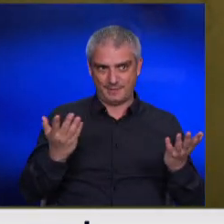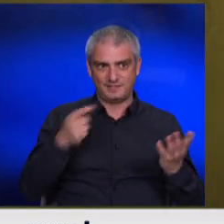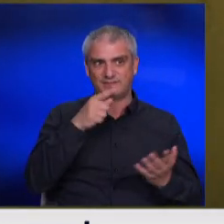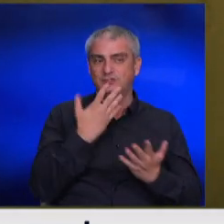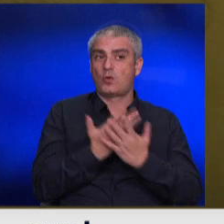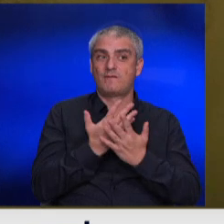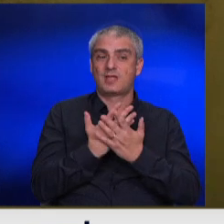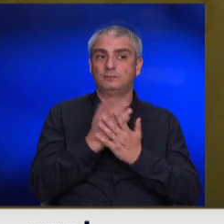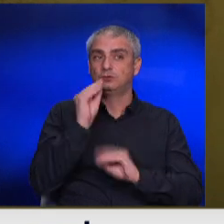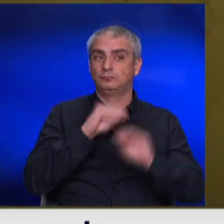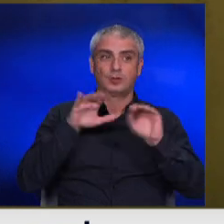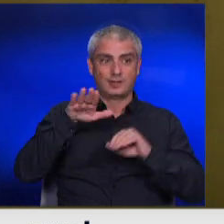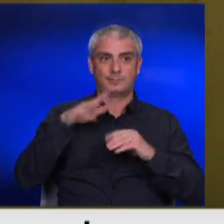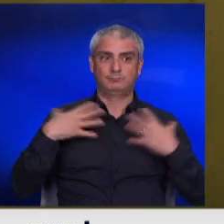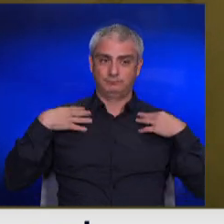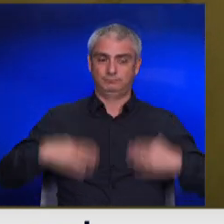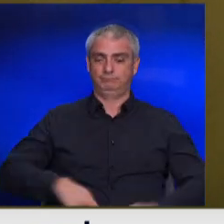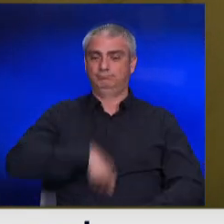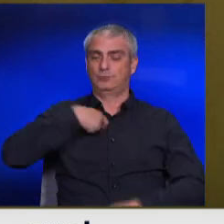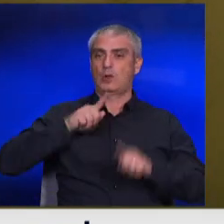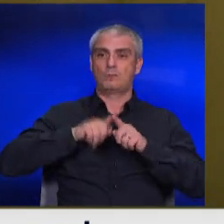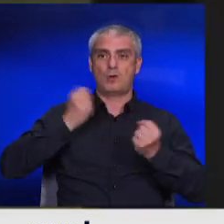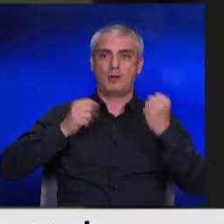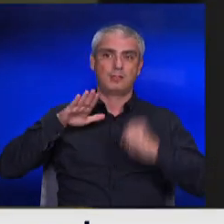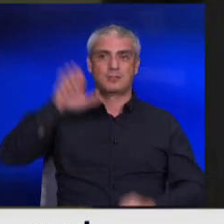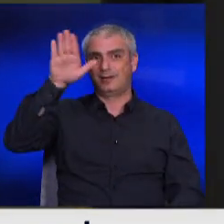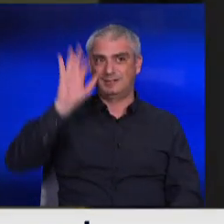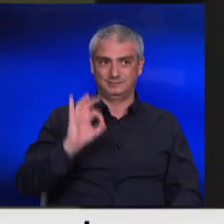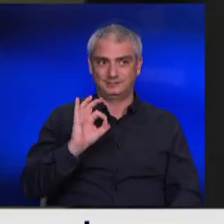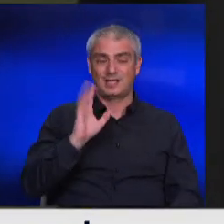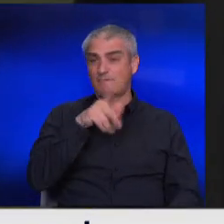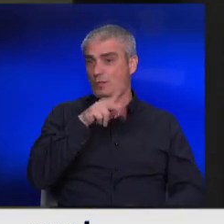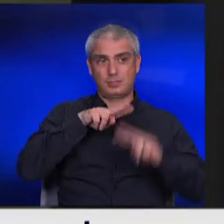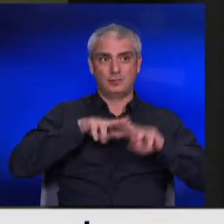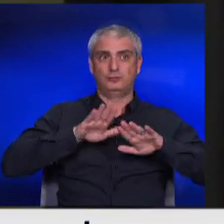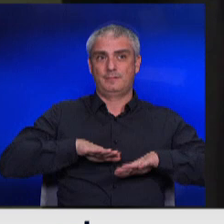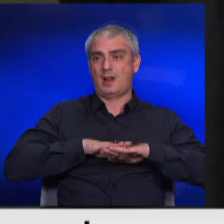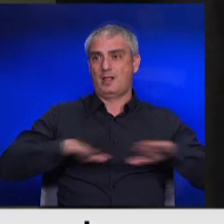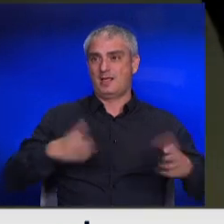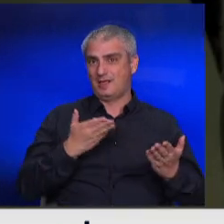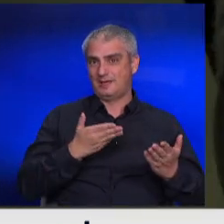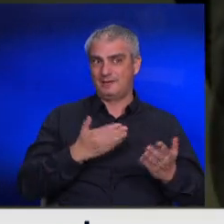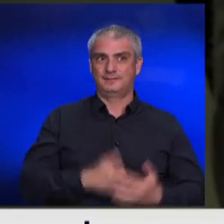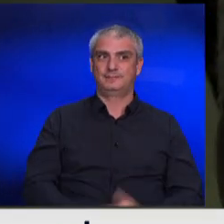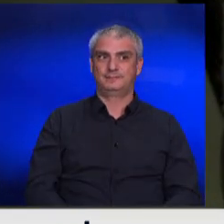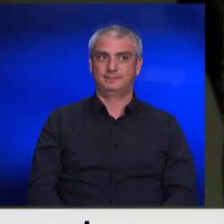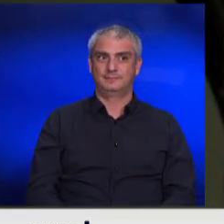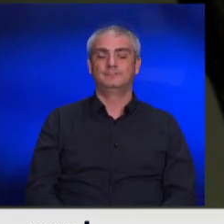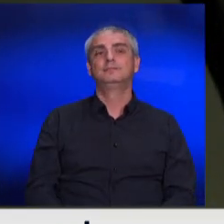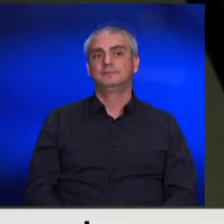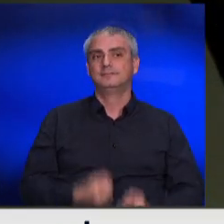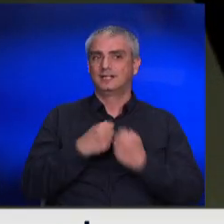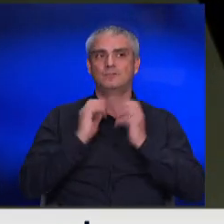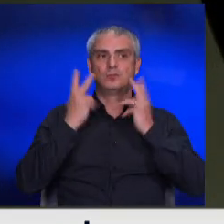העובדה שמפעילי הכטב"מים לובשים סרבלי טיסה, על אף שהם נשארים על הקרקע. האתגר